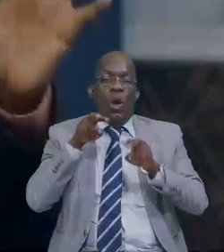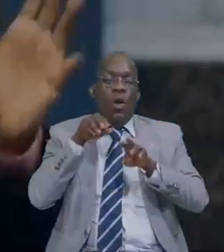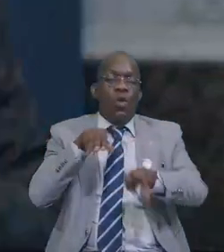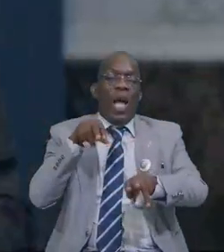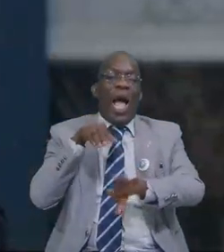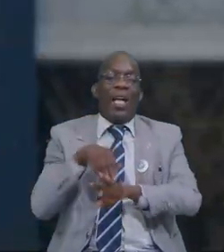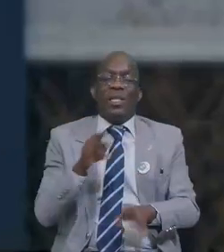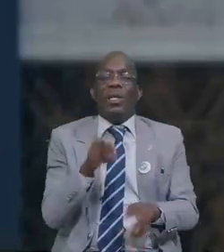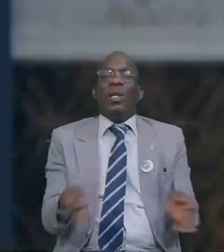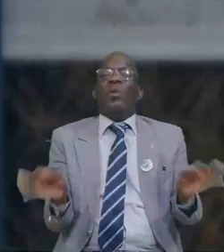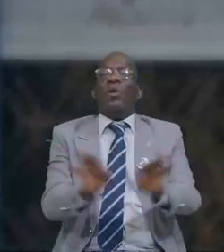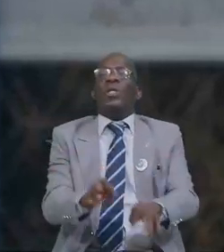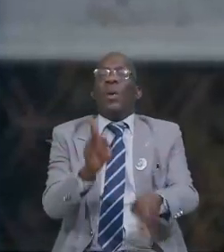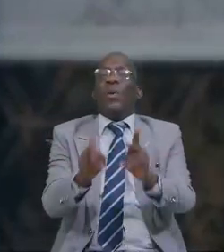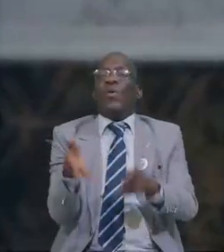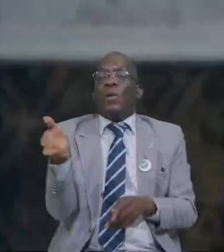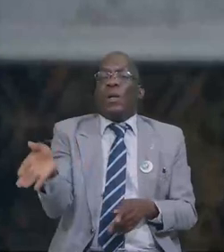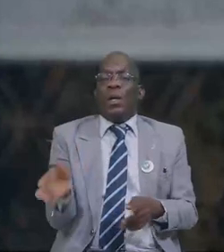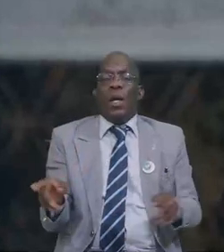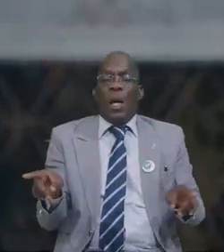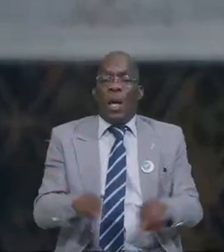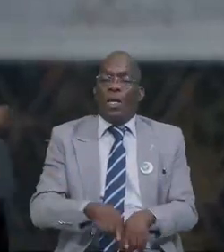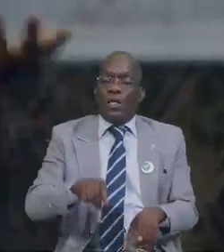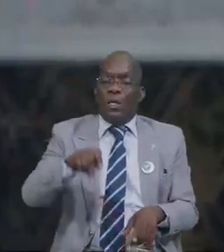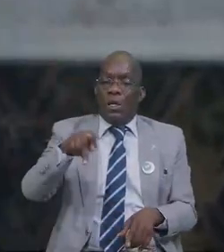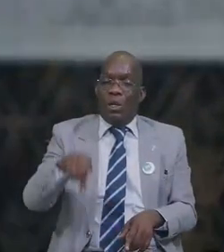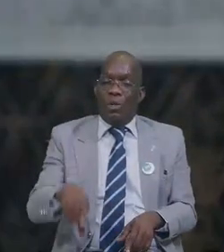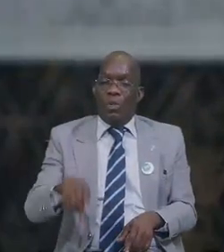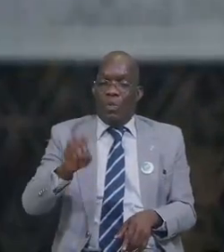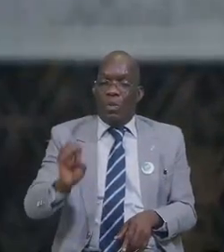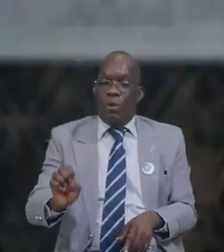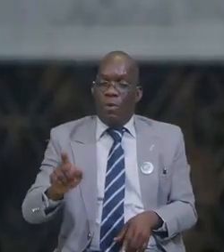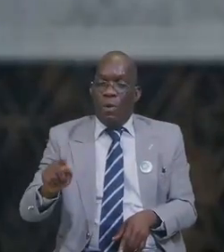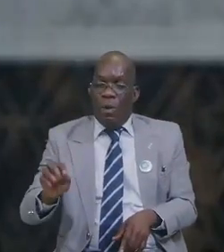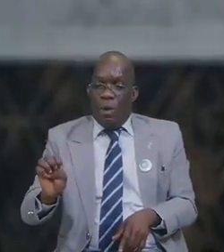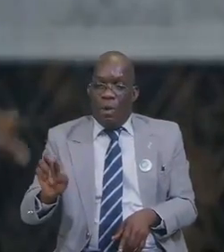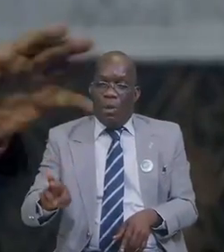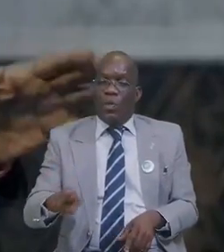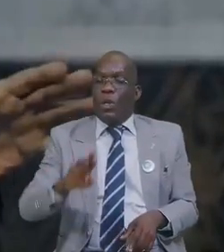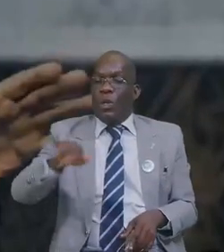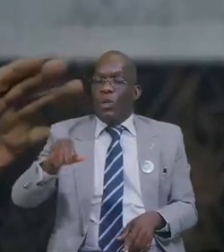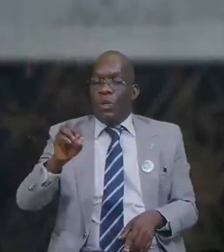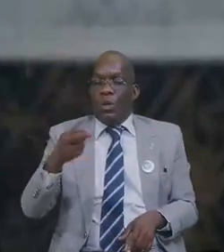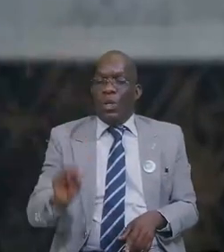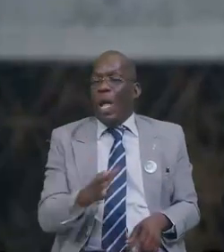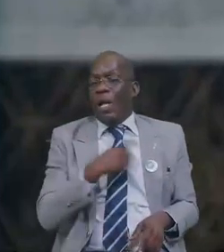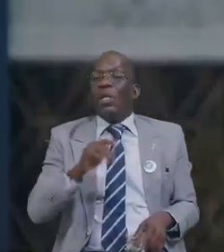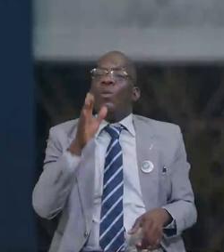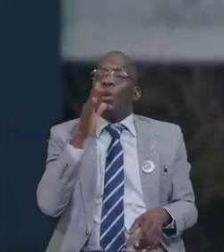pas à des personnes prominentes là, comme Jean ou la mère de